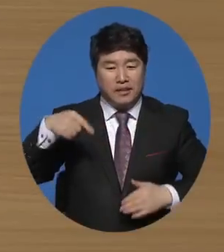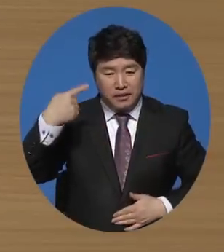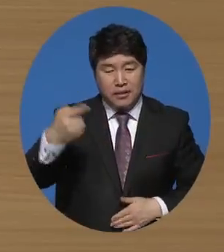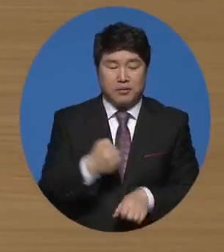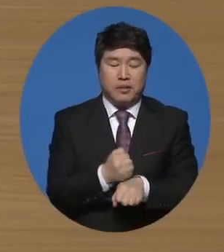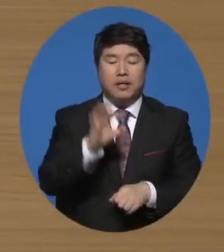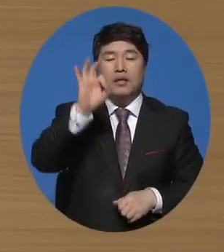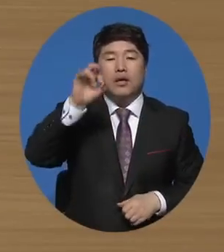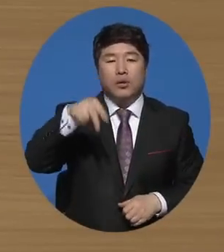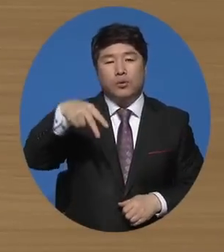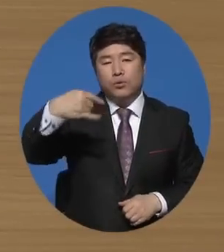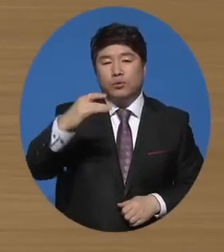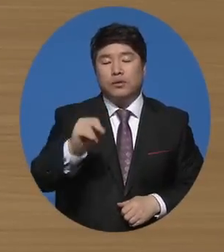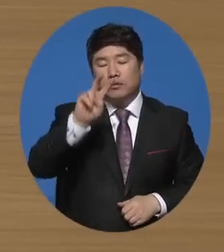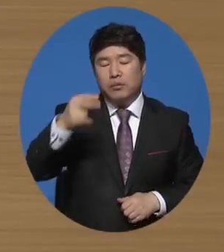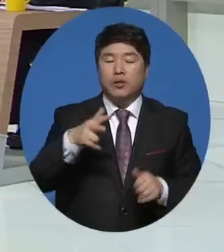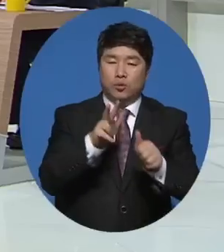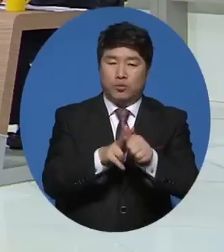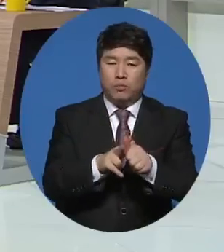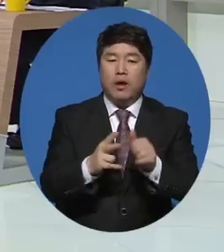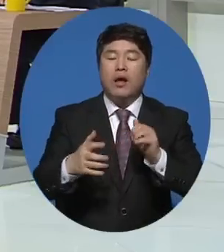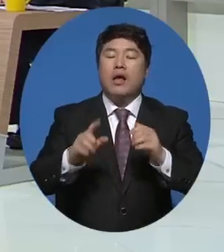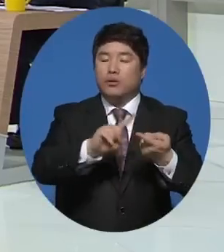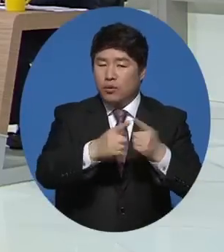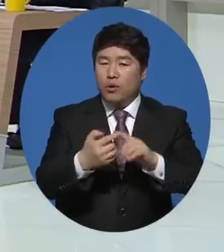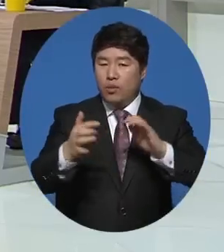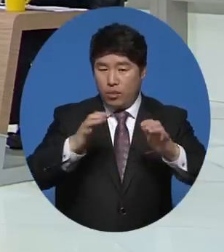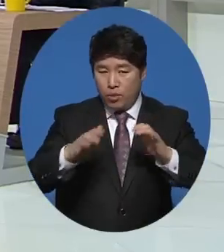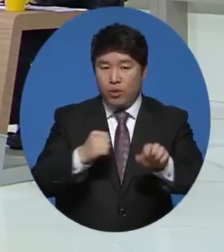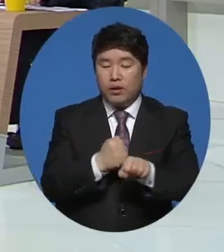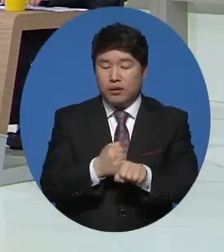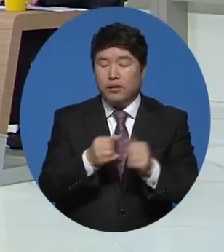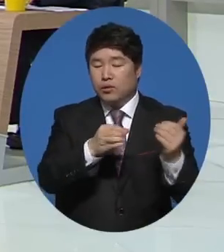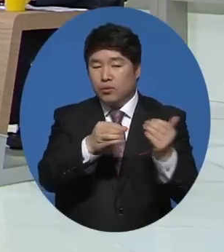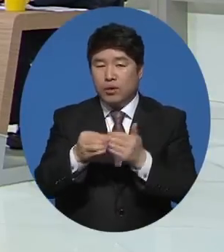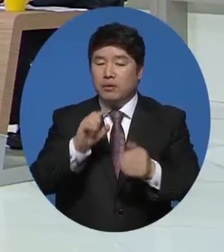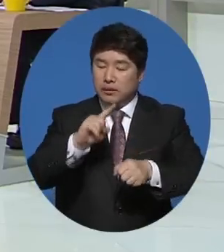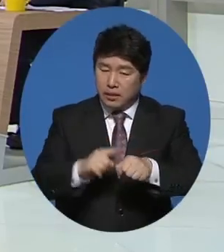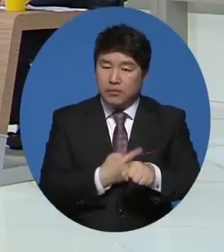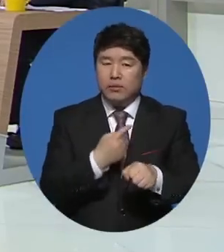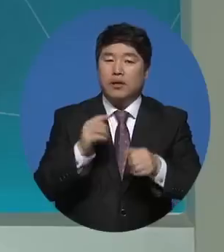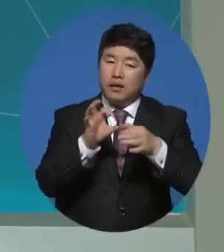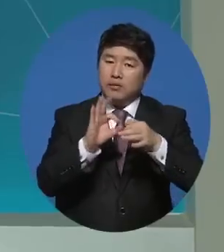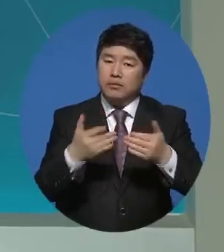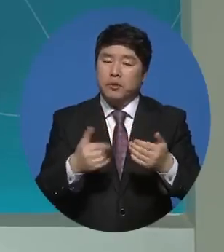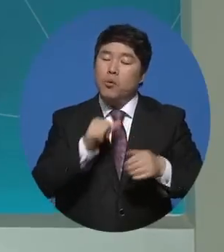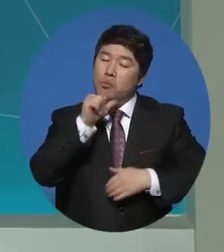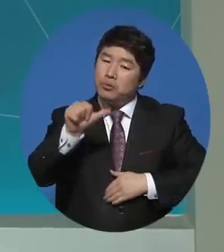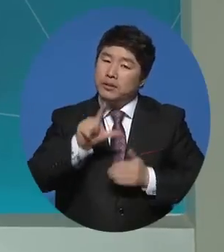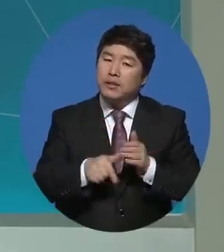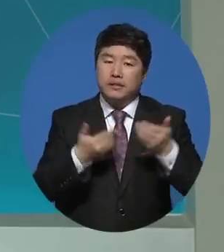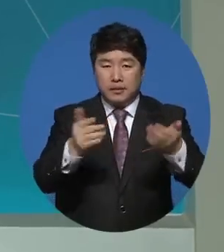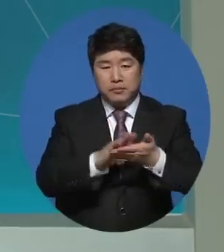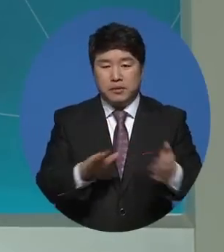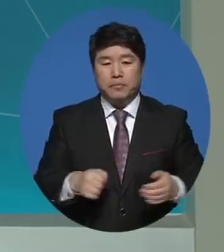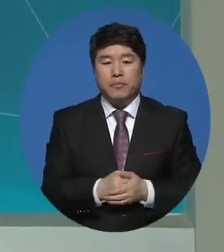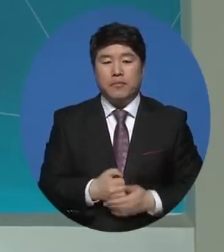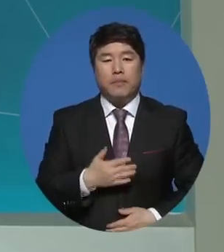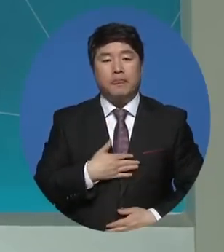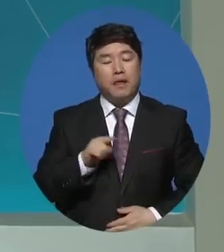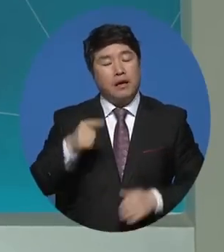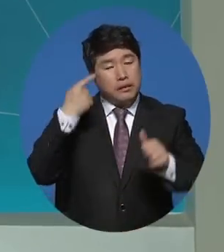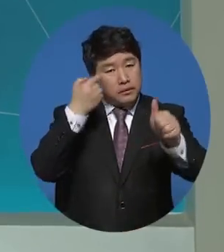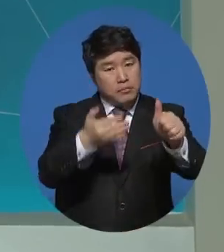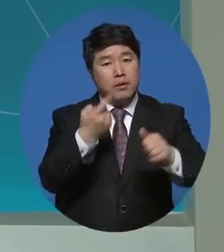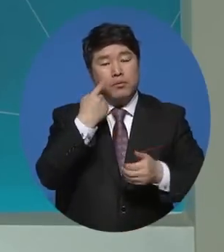위승민 후보께서 상어 토론 이어가면 자연스럽게 연결되지 않을까 싶습니다 분 드리겠습니다 예 저는이 질문을 한번 드려보겠습니다